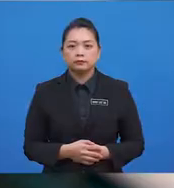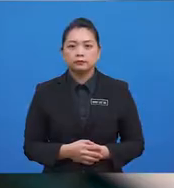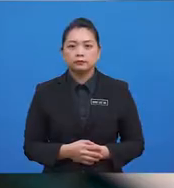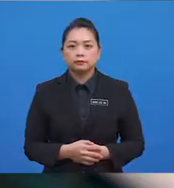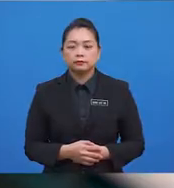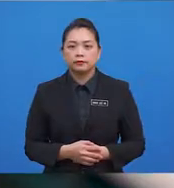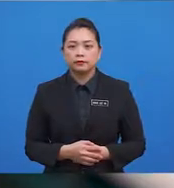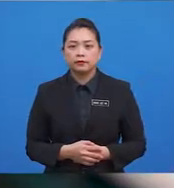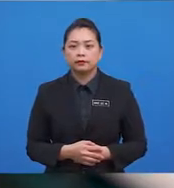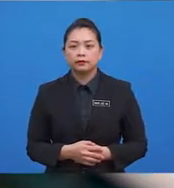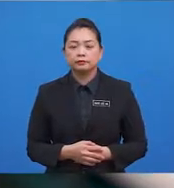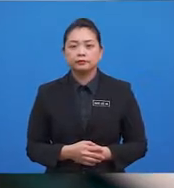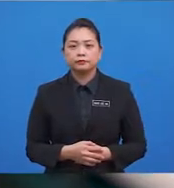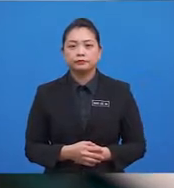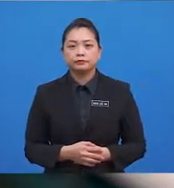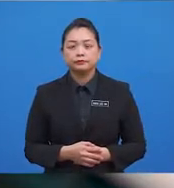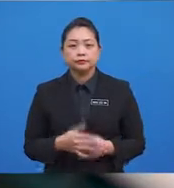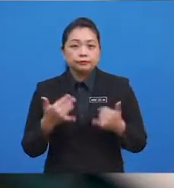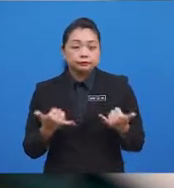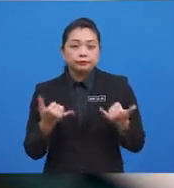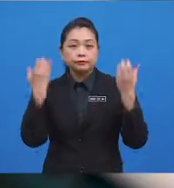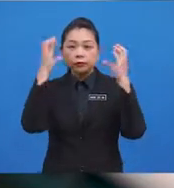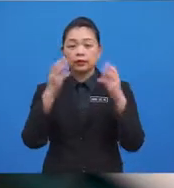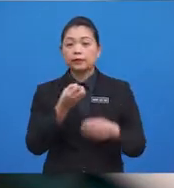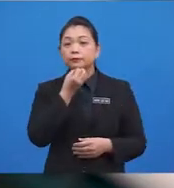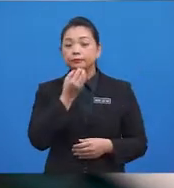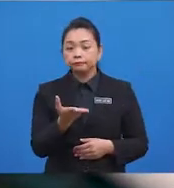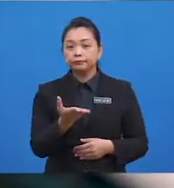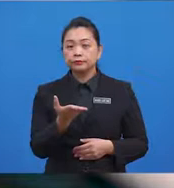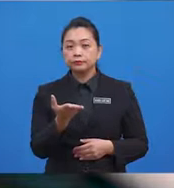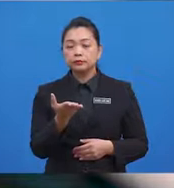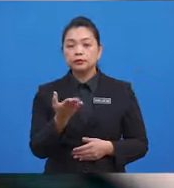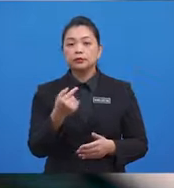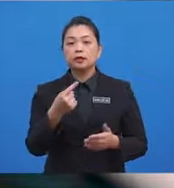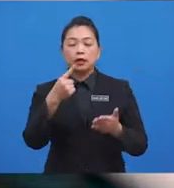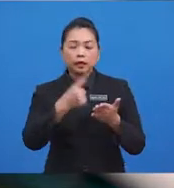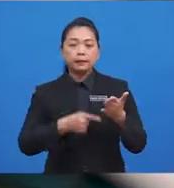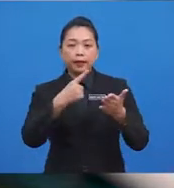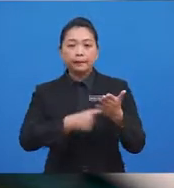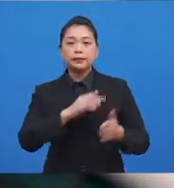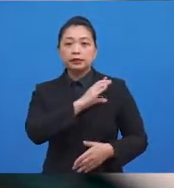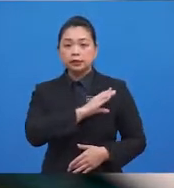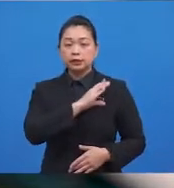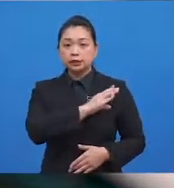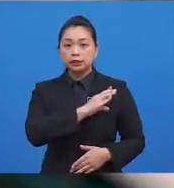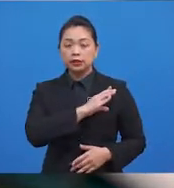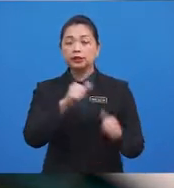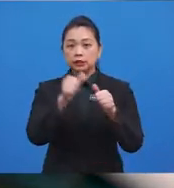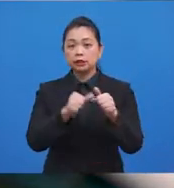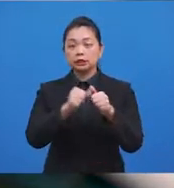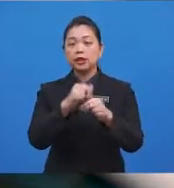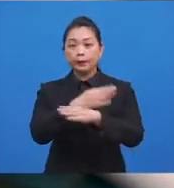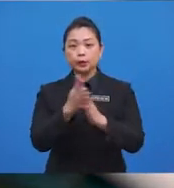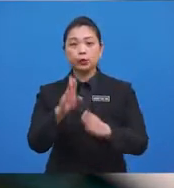Baiklah murid-murid semua, sekarang saya akan terangkan secara kasar dahulu berkenaan dengan ciri-ciri bagi setiap bentuk